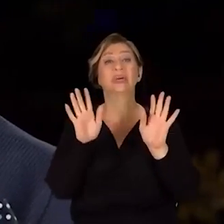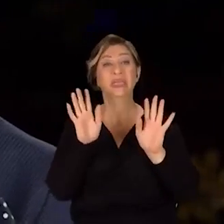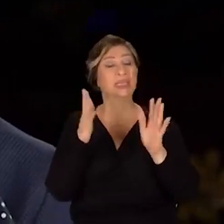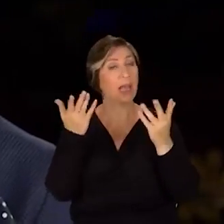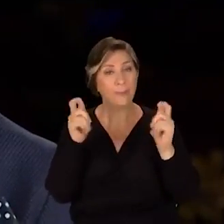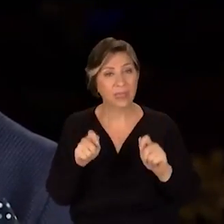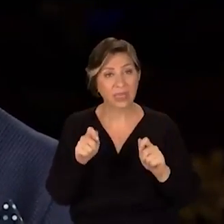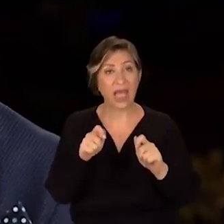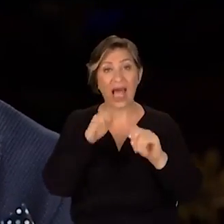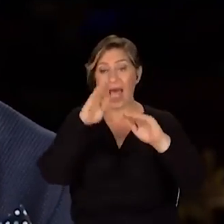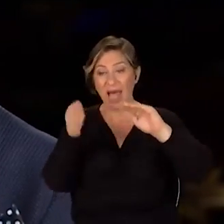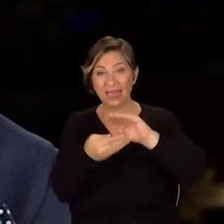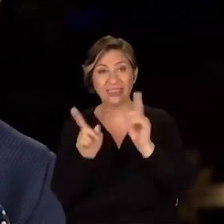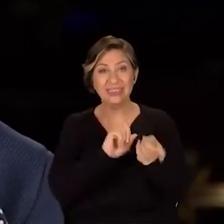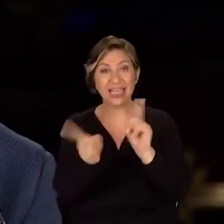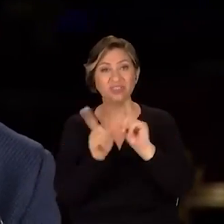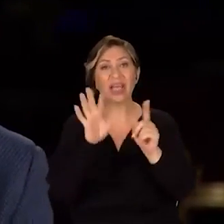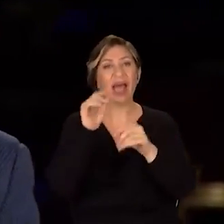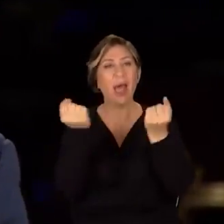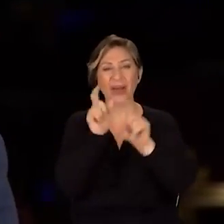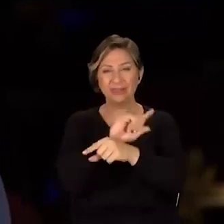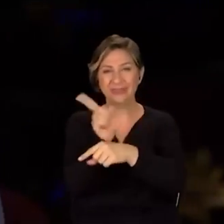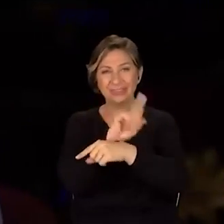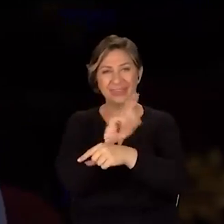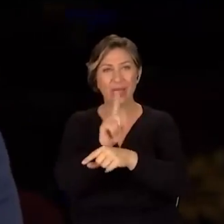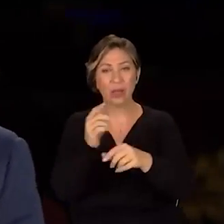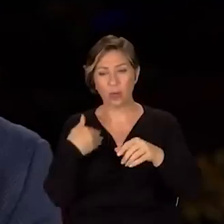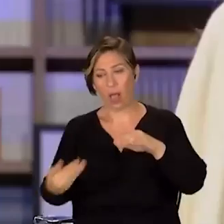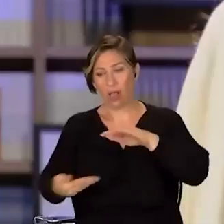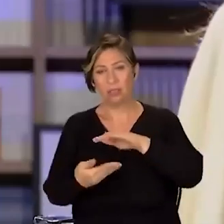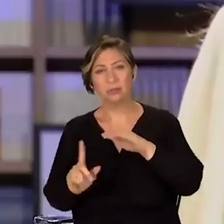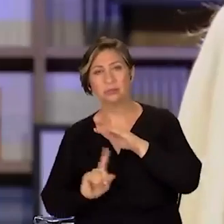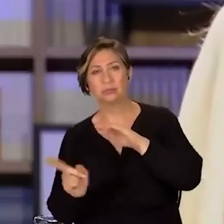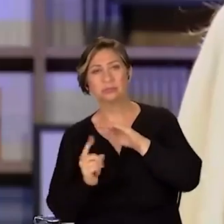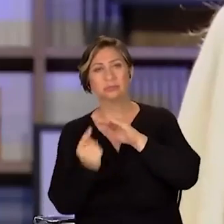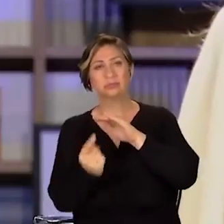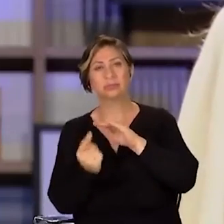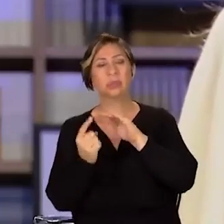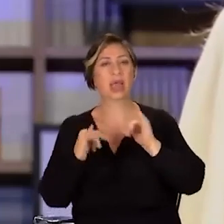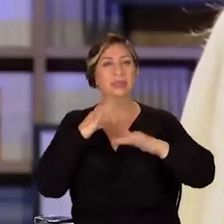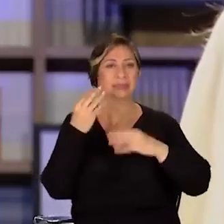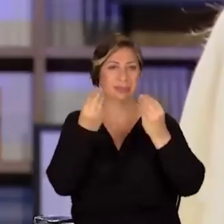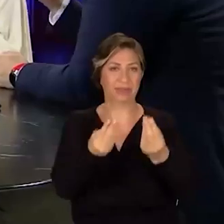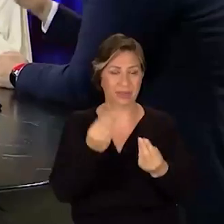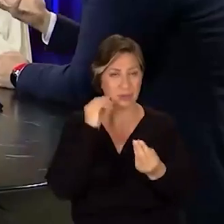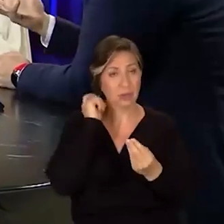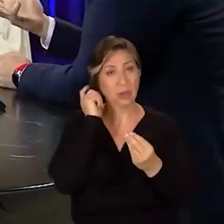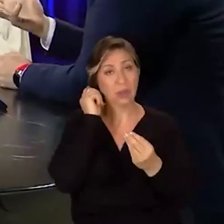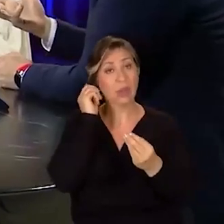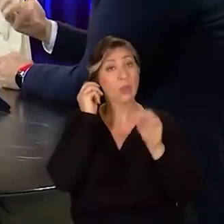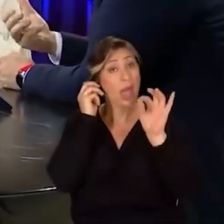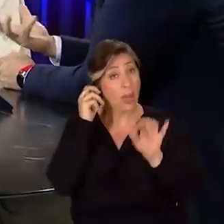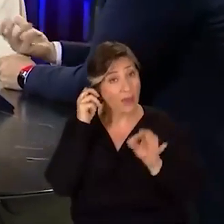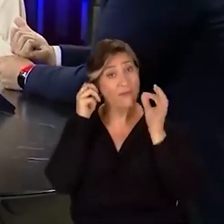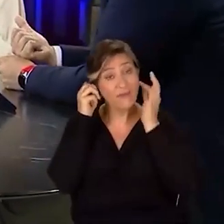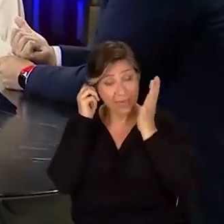Ne yaptık? Altlarına silecek koyduk aslında. Yani yapılan evet, şey o. Maalesef. O yüzden ama tabii bunu hemen de fark